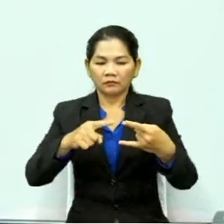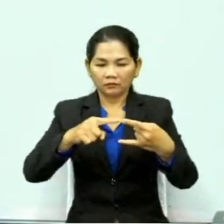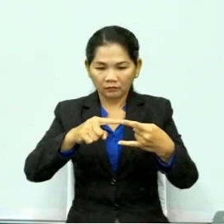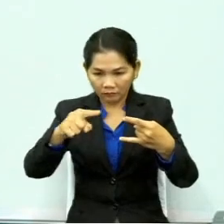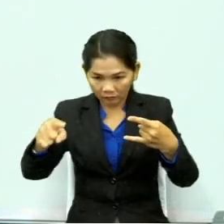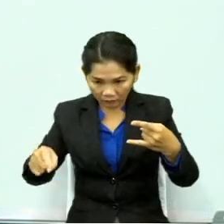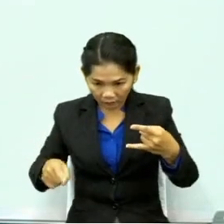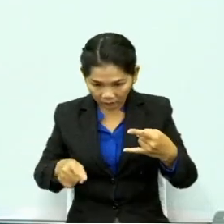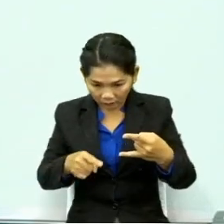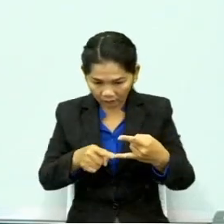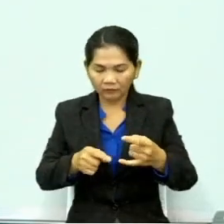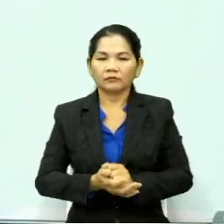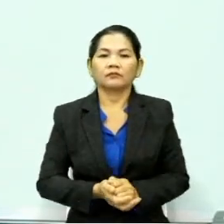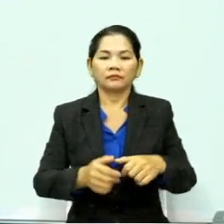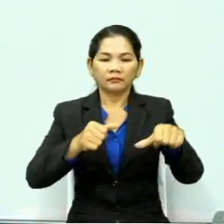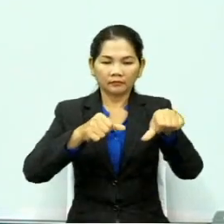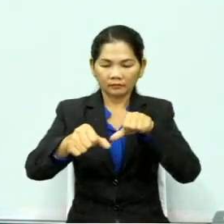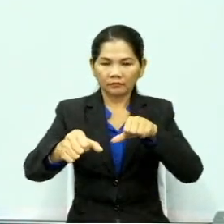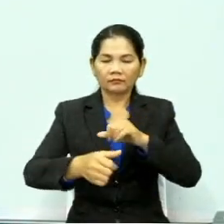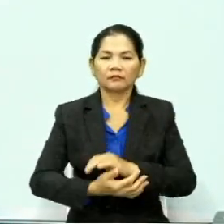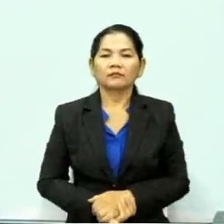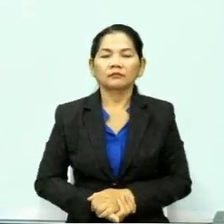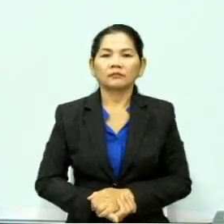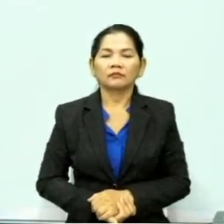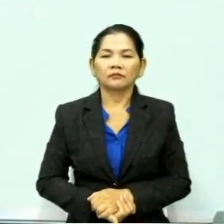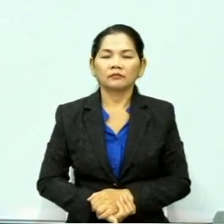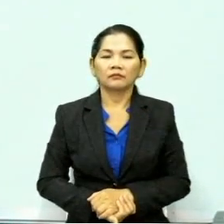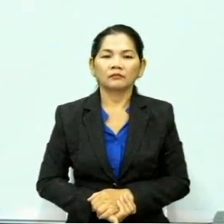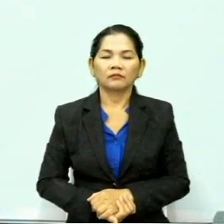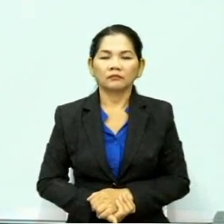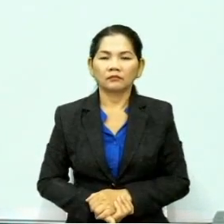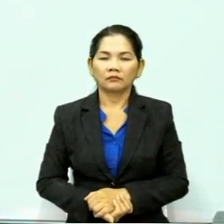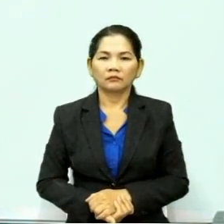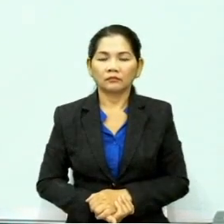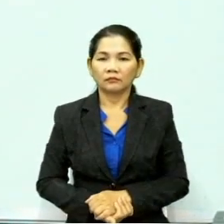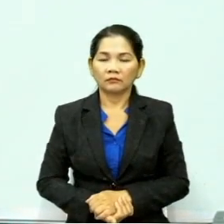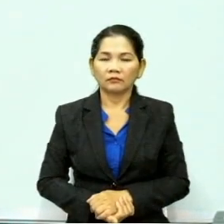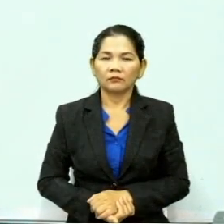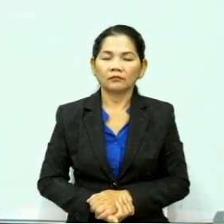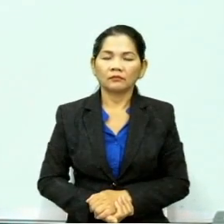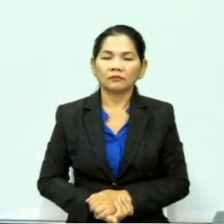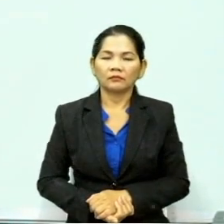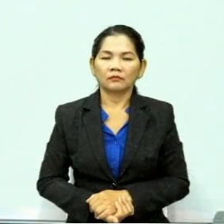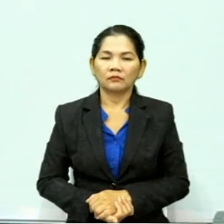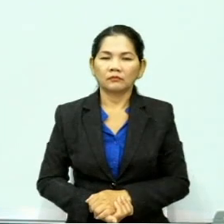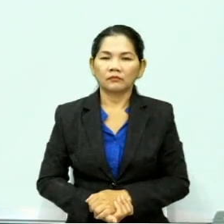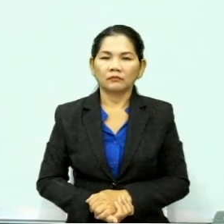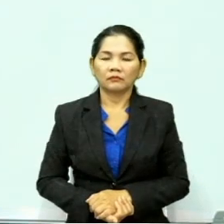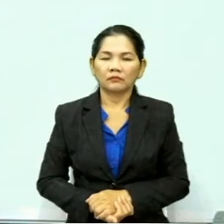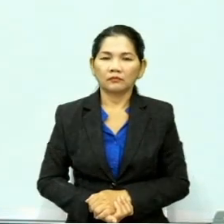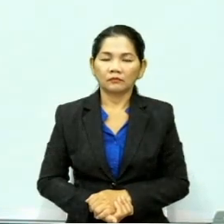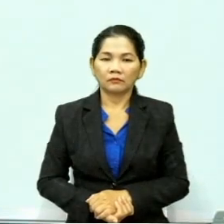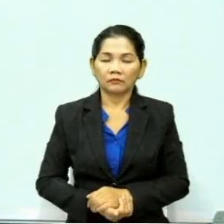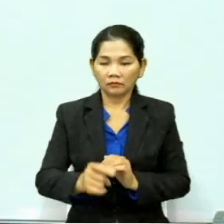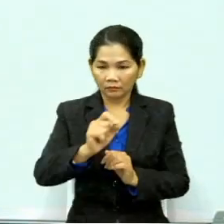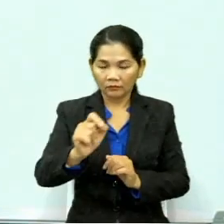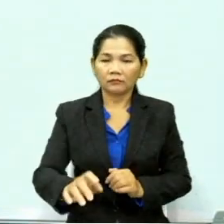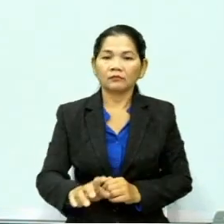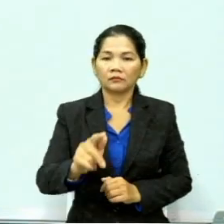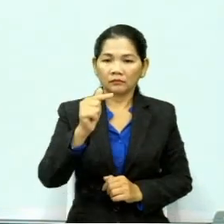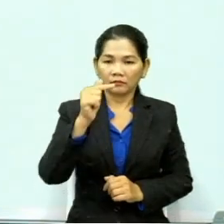chà tỏ lấy dương bật to từ tiên là con á chà dương phần to từ một bịa vung một tiên là con chà cứ kể từ tay ban